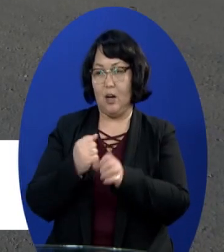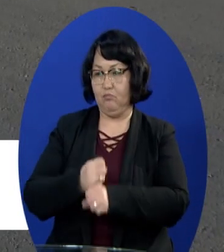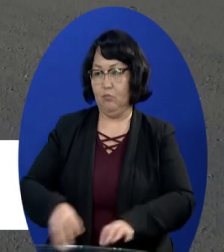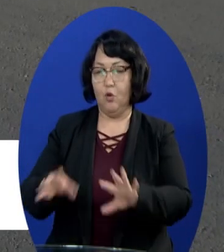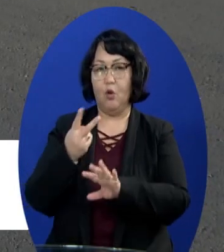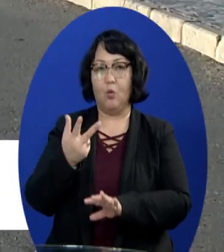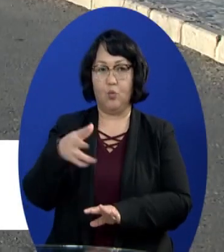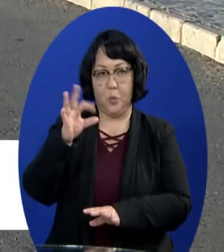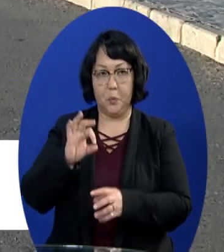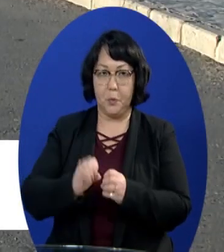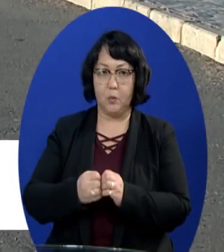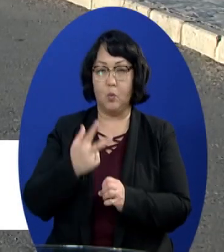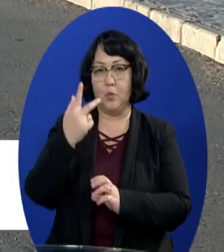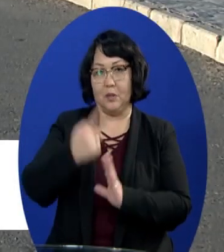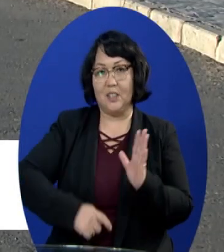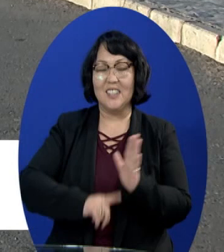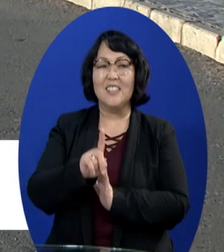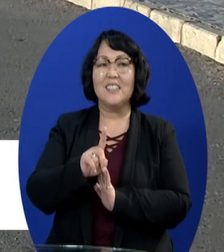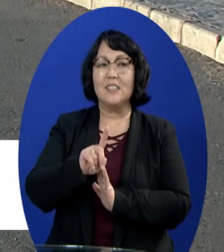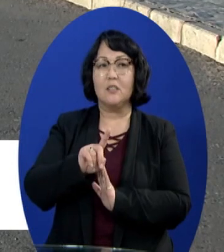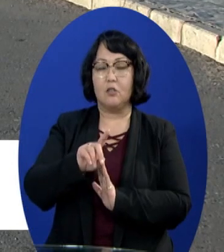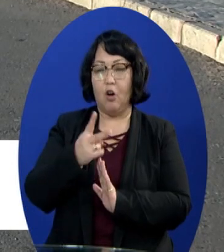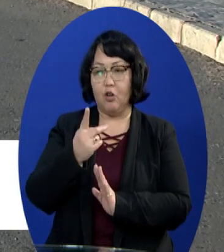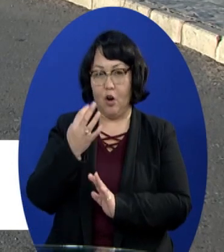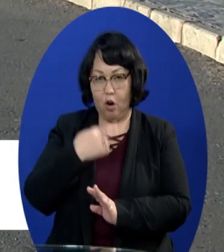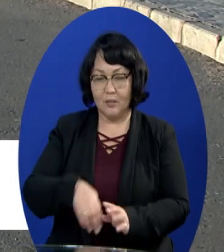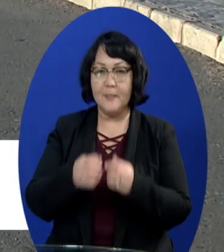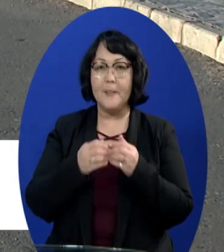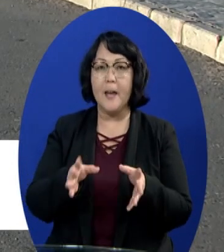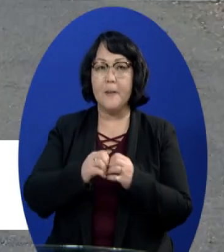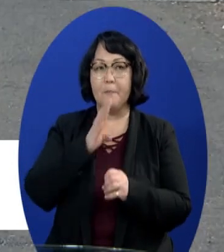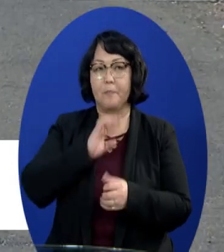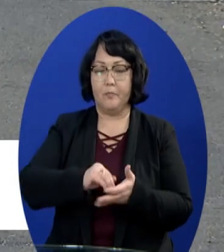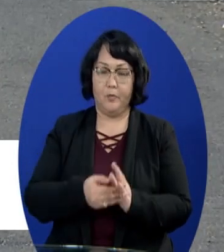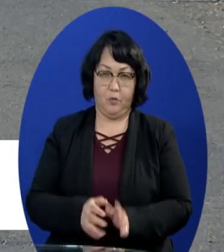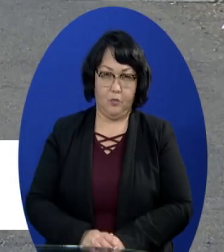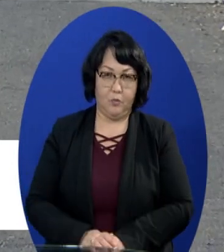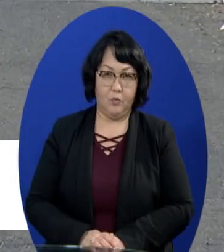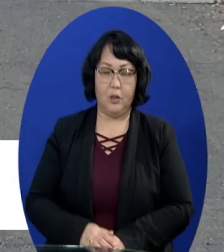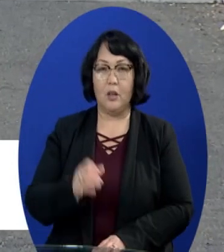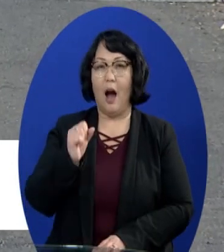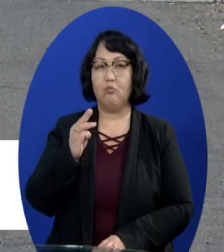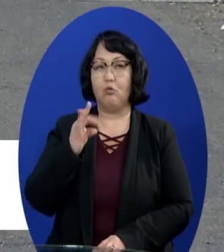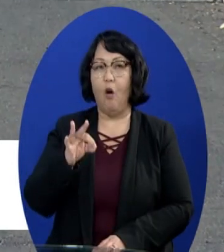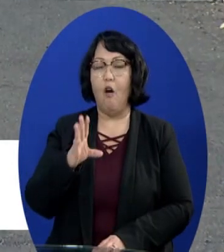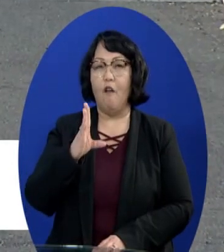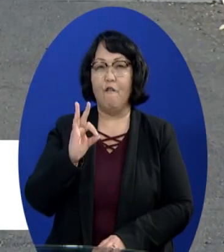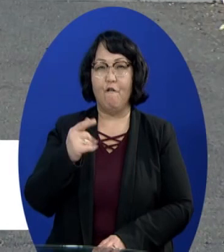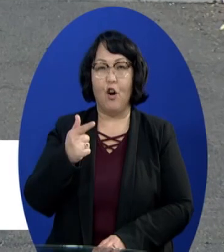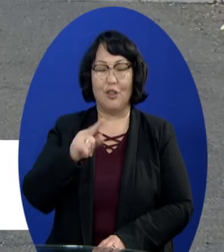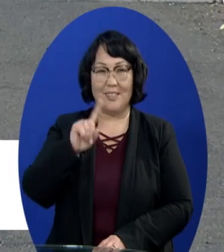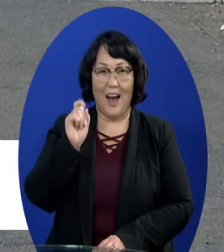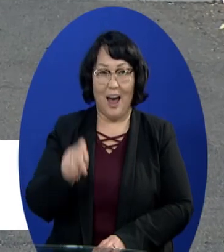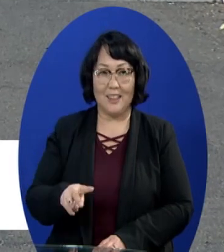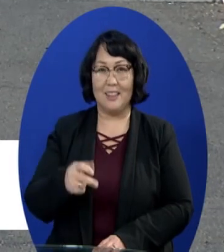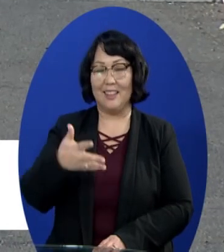гүйцэтгэлтэй байна. Тус ажлыг 3 дугаар сард эхэлж энэ онд бүрэн ашиглалтанд оруулахаар төлөвлөсөн байна. Энэ автовокзалд 5 давхар бөгөөд олон